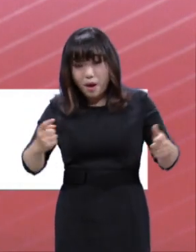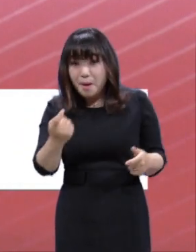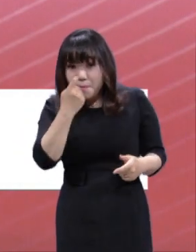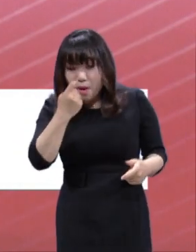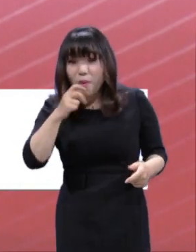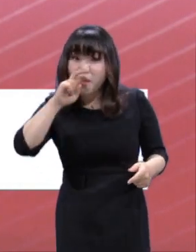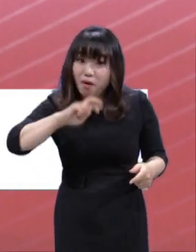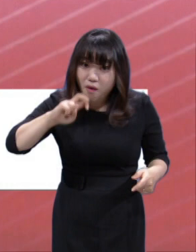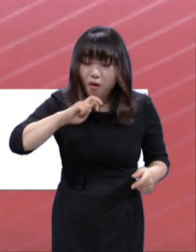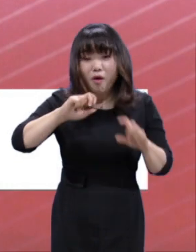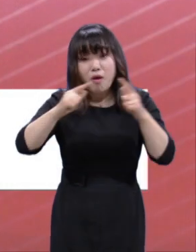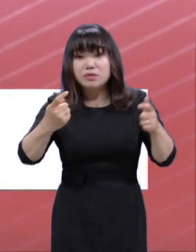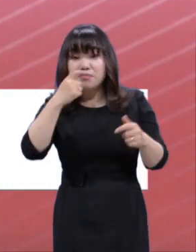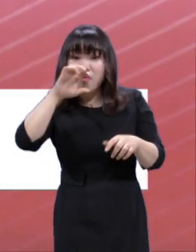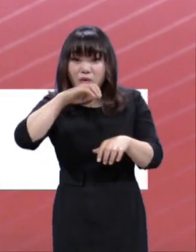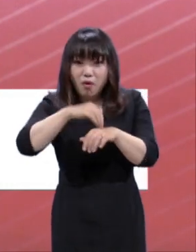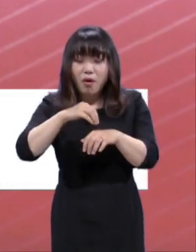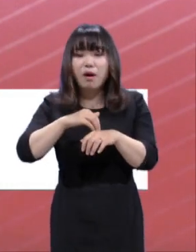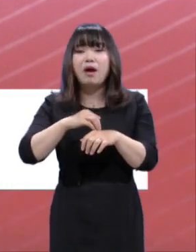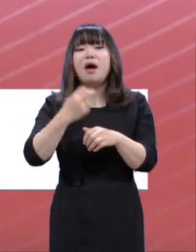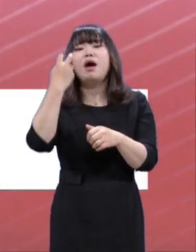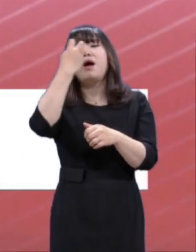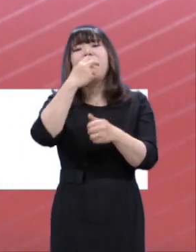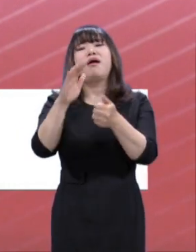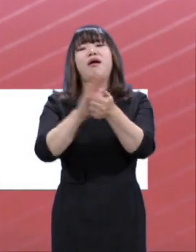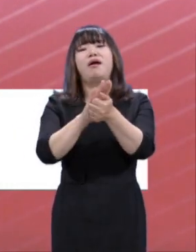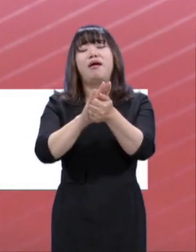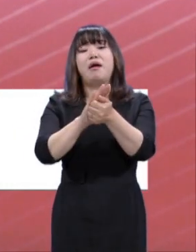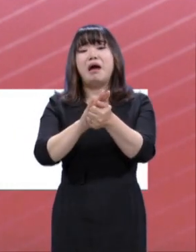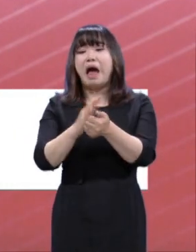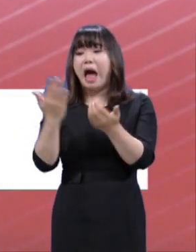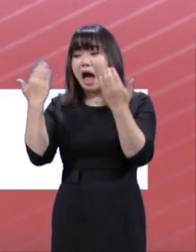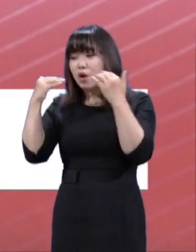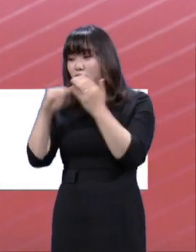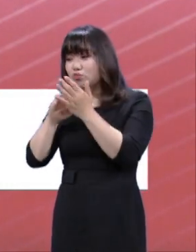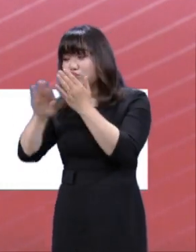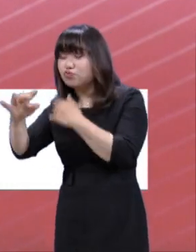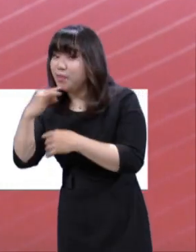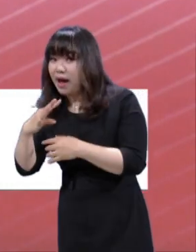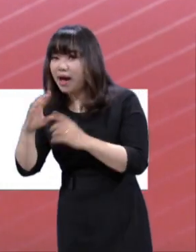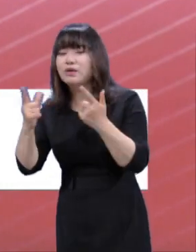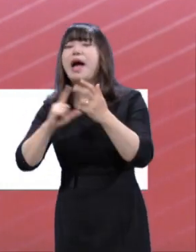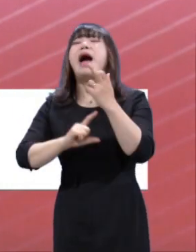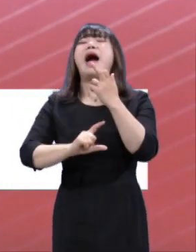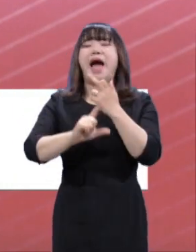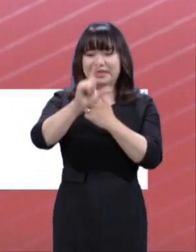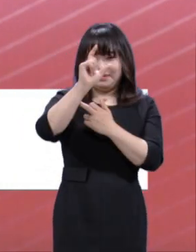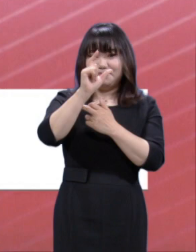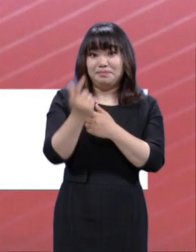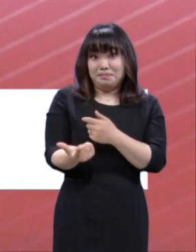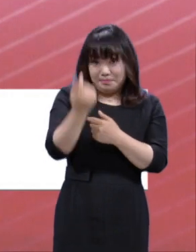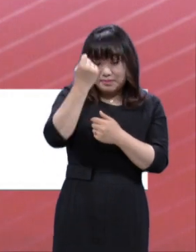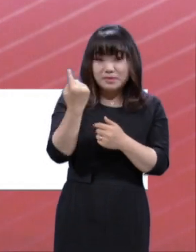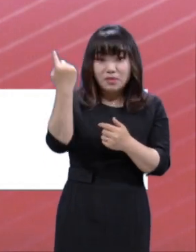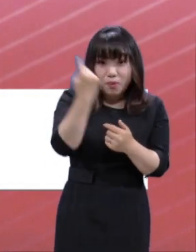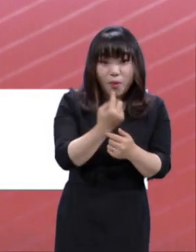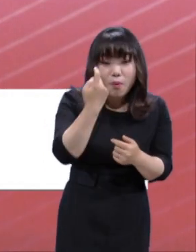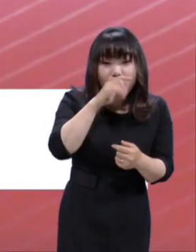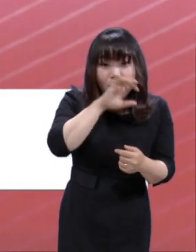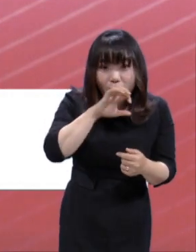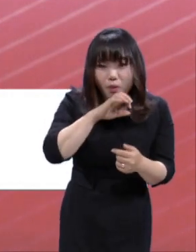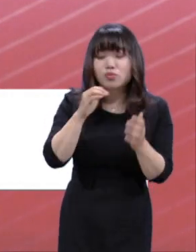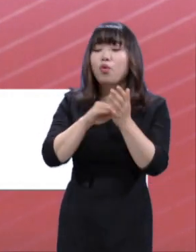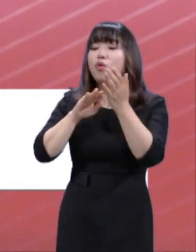그다음에 돌봄 학교는 방과 후 학교하고 비슷한 게 되겠죠. 방과 후에 무엇을 할